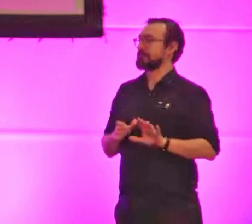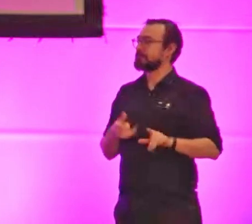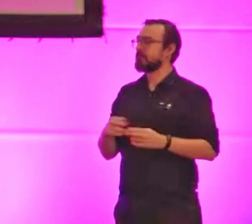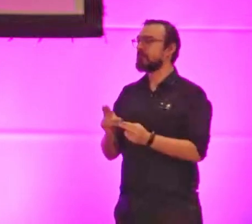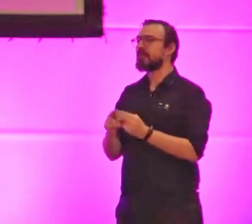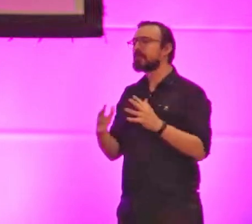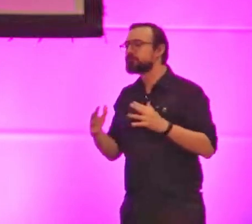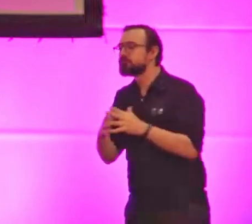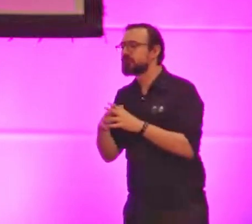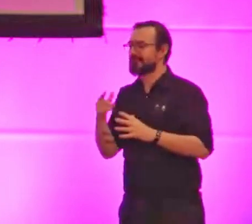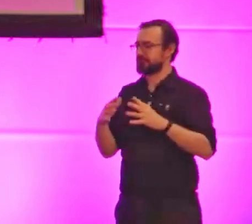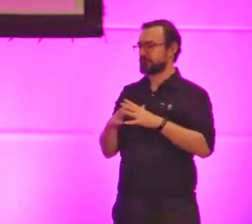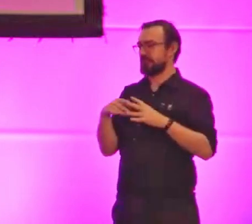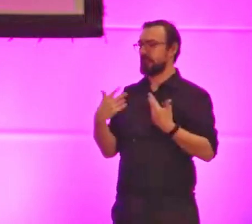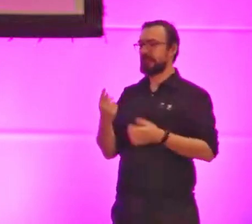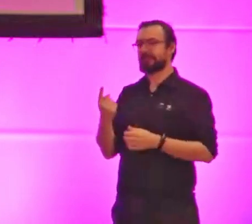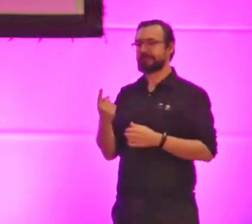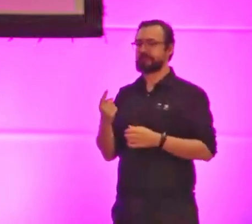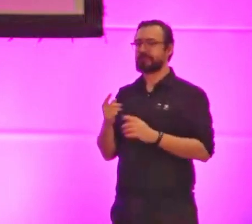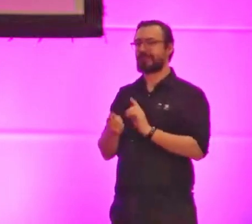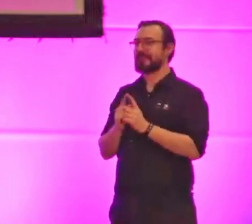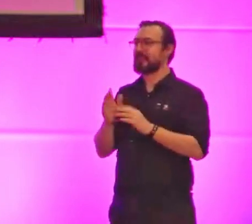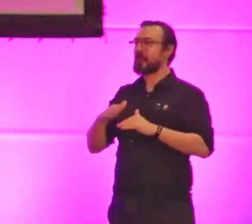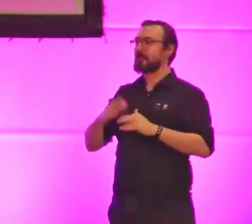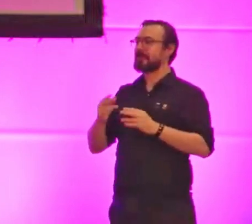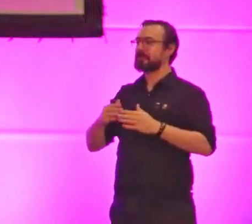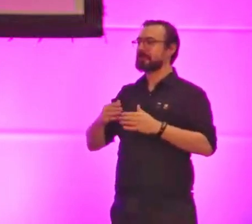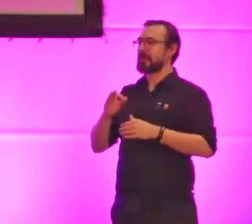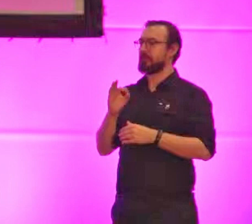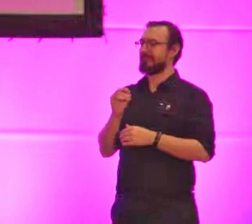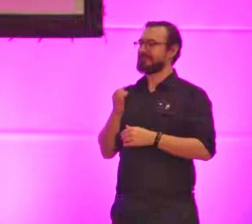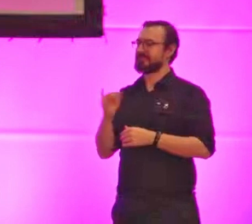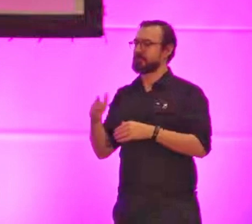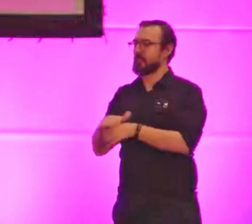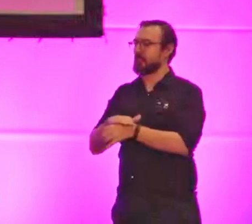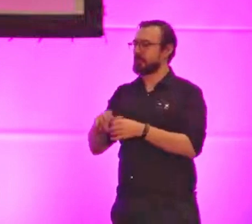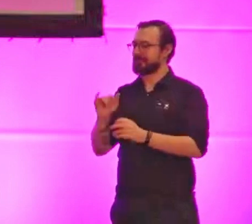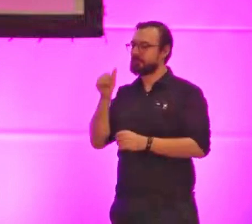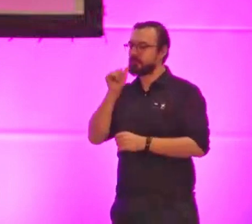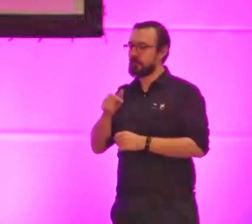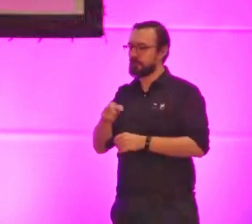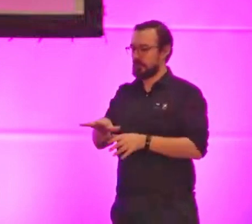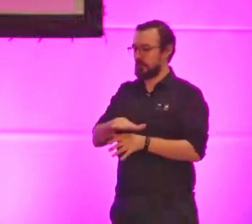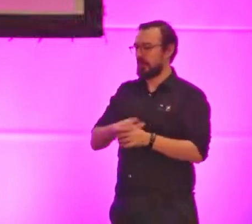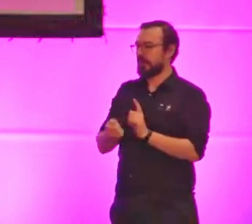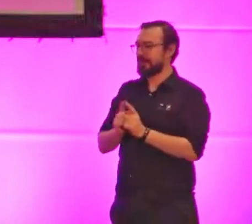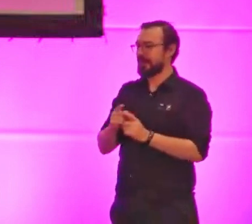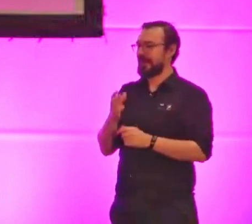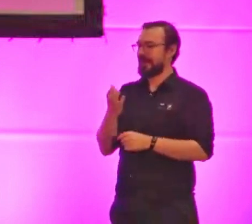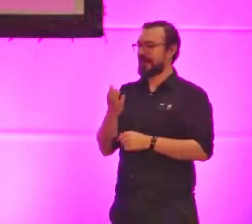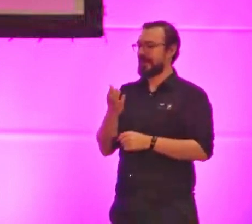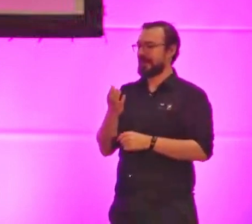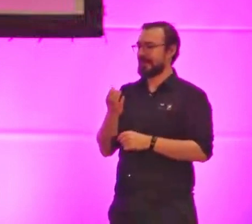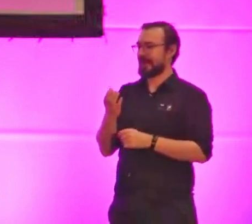då kyrkorna. Kyrkorna var det kanske det mest pacifistiska området i Sudan, som hade då Sudans Council of Churches heter